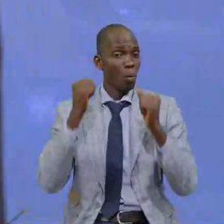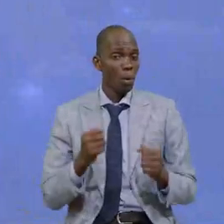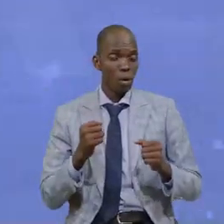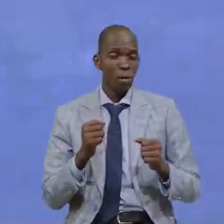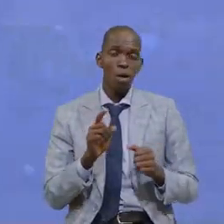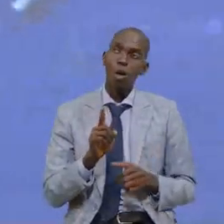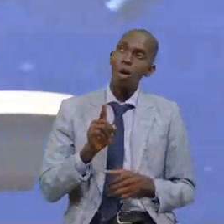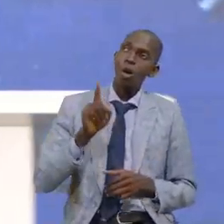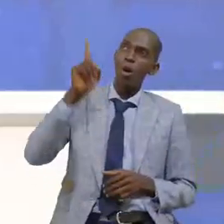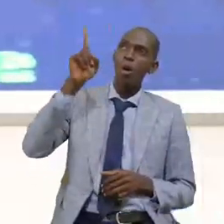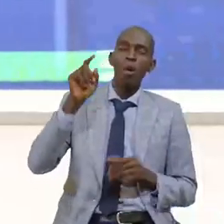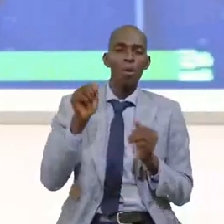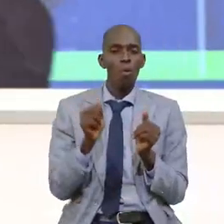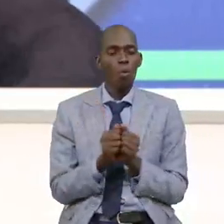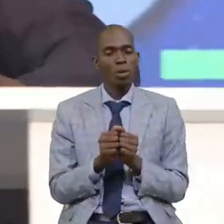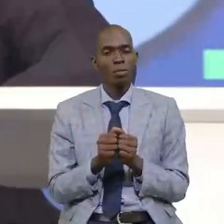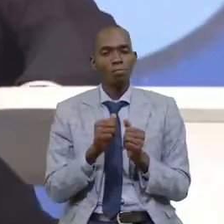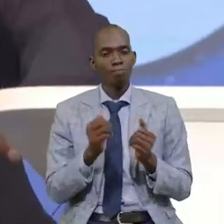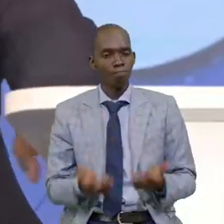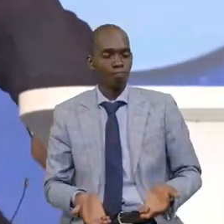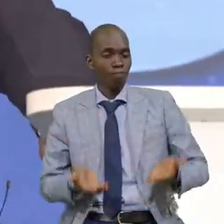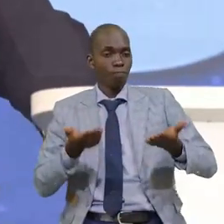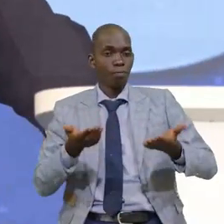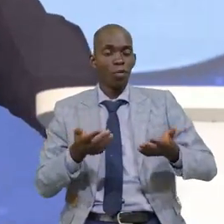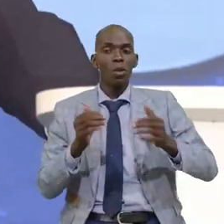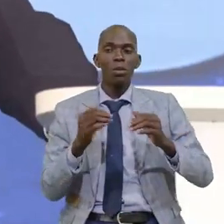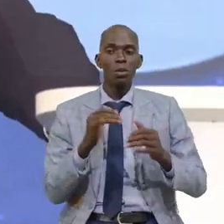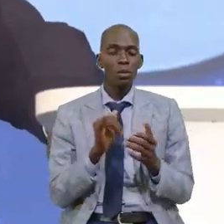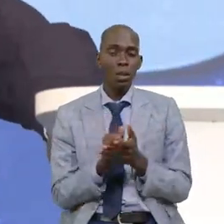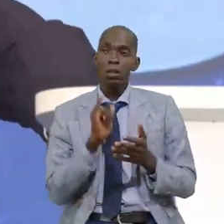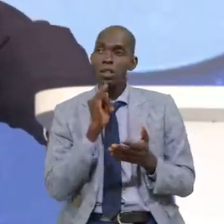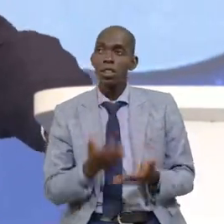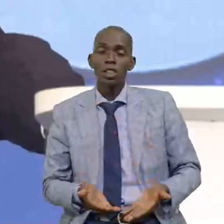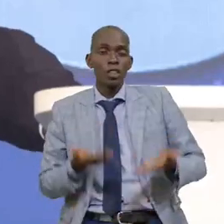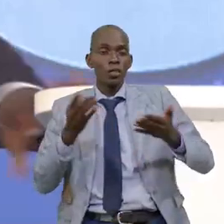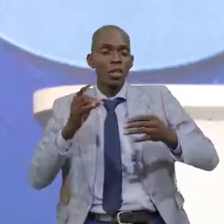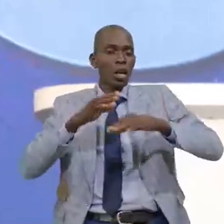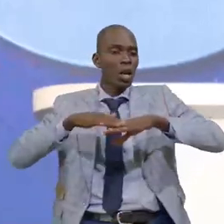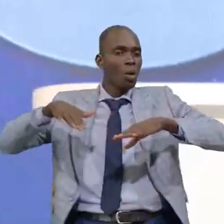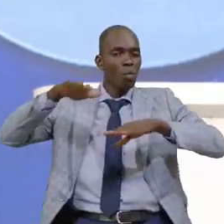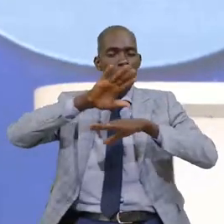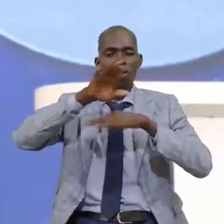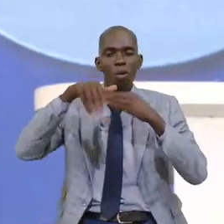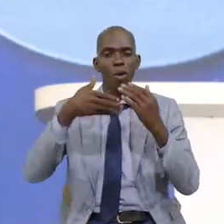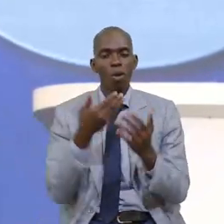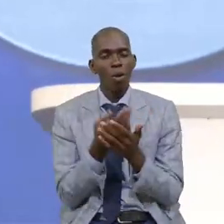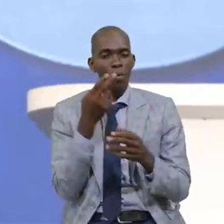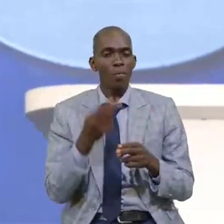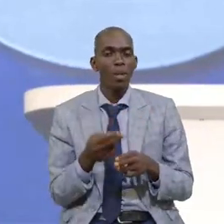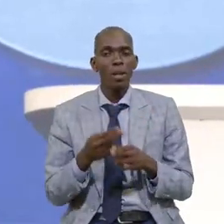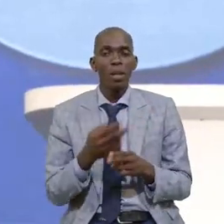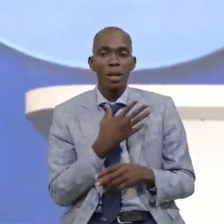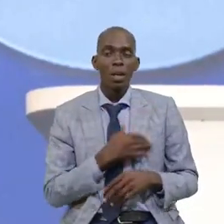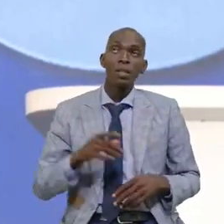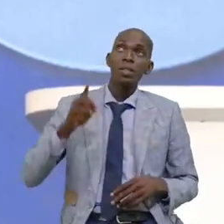en haut là-bas, avec l'exaltation, en haut là-bas, élevé au-dessus de tous les noms. Et